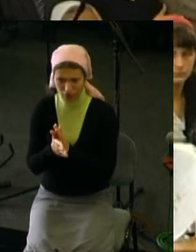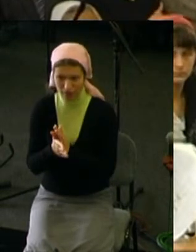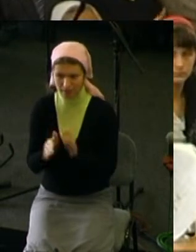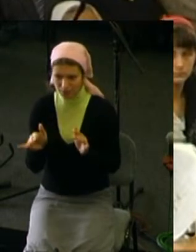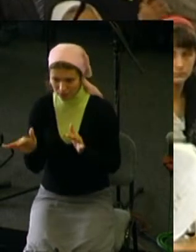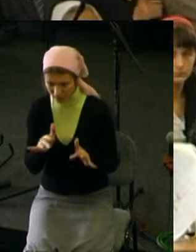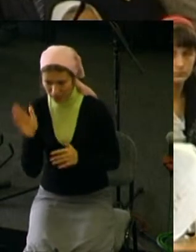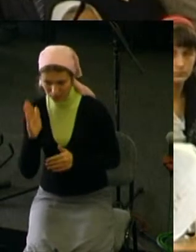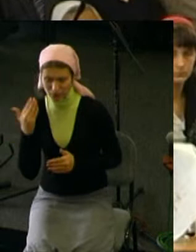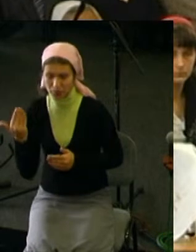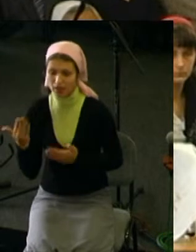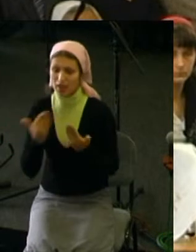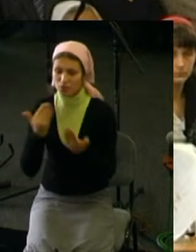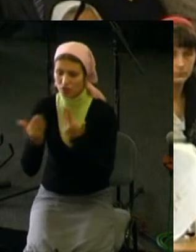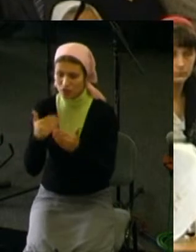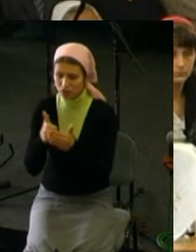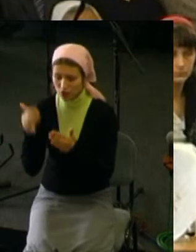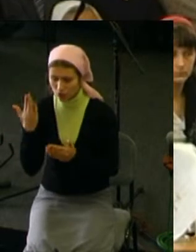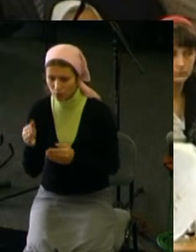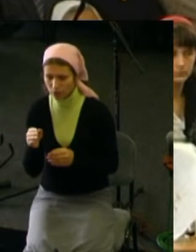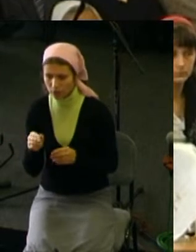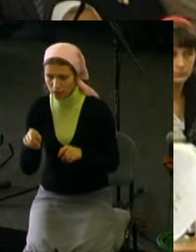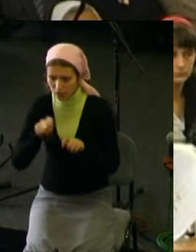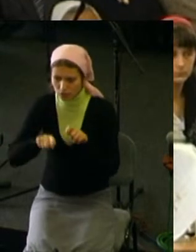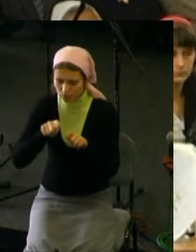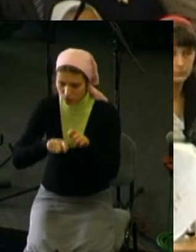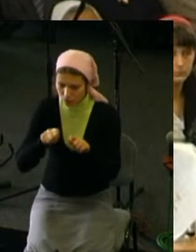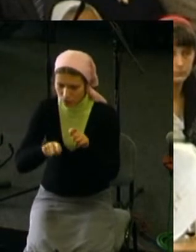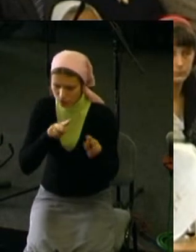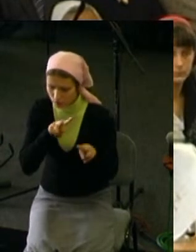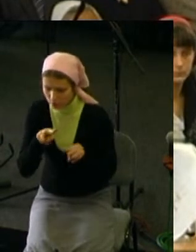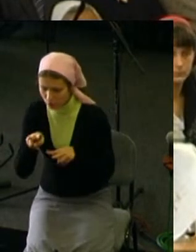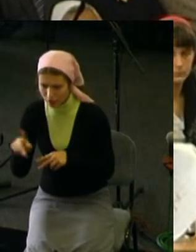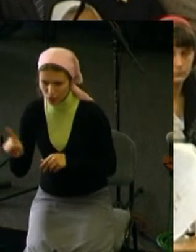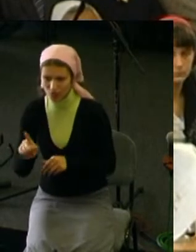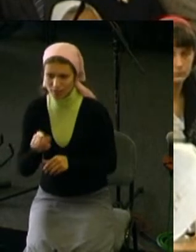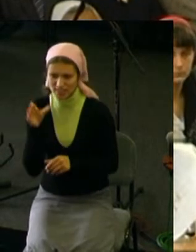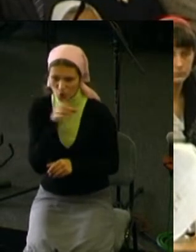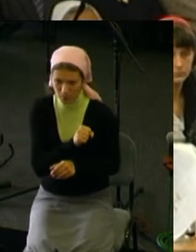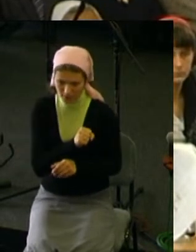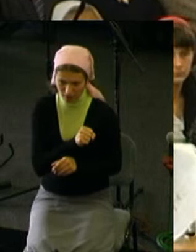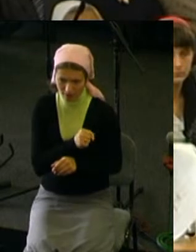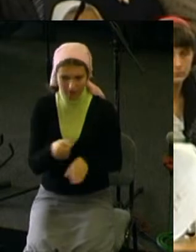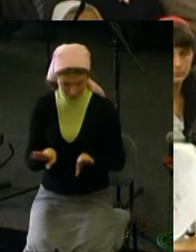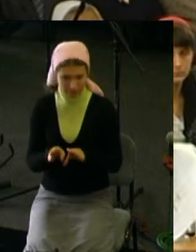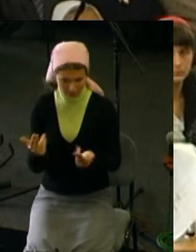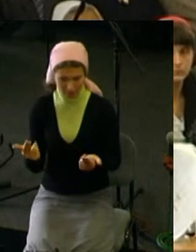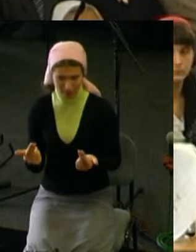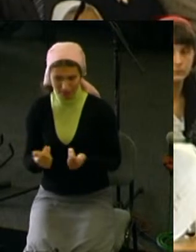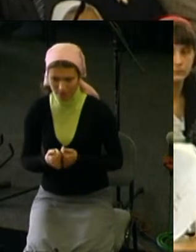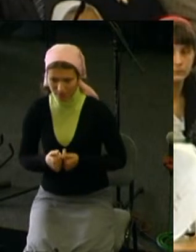як ви будете відноситися до нього ви будете пильнувати що вас не вкрав в о.в.